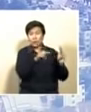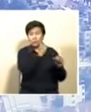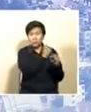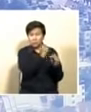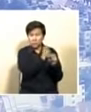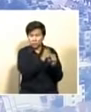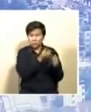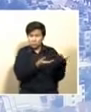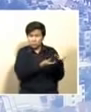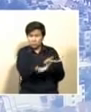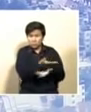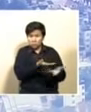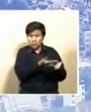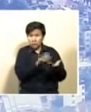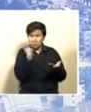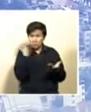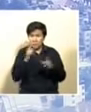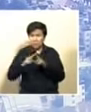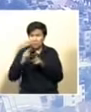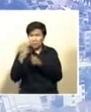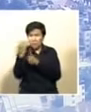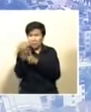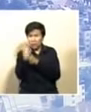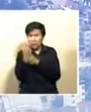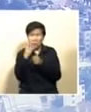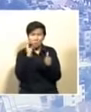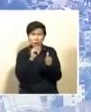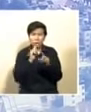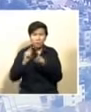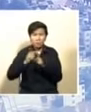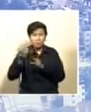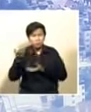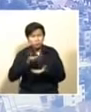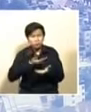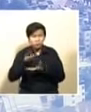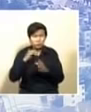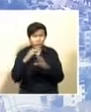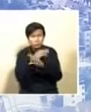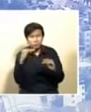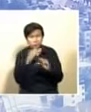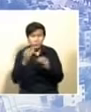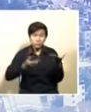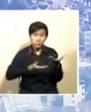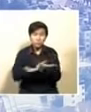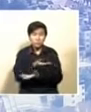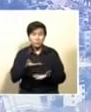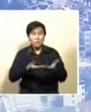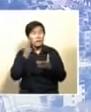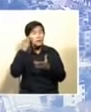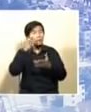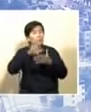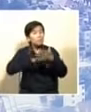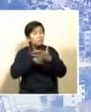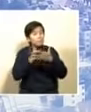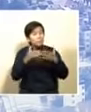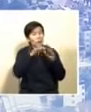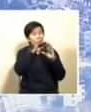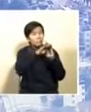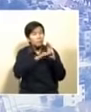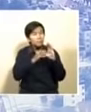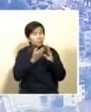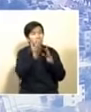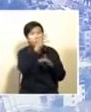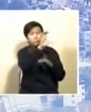ต่างๆนะครับโดยท่านก็จะหาข้อมูลแล้วก็หามาตรการมาช่วยให้กับทางหัวหน้าส่วนราชการทั้งหลายที่มาทำงานร่ว